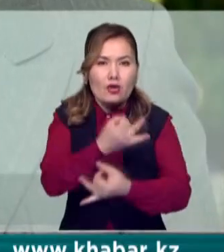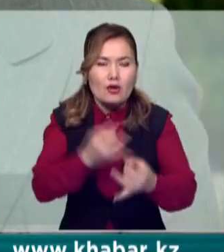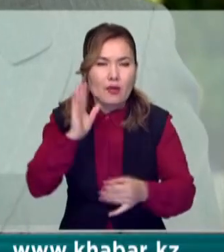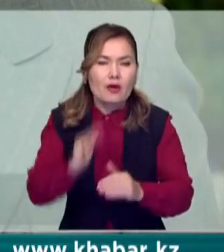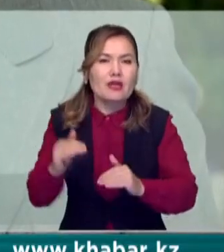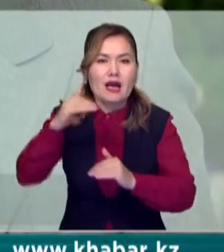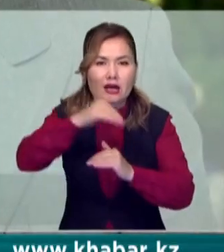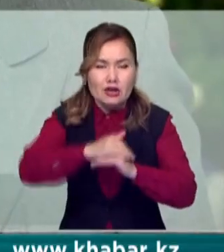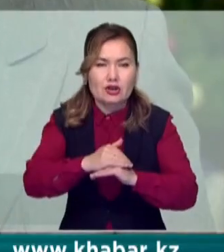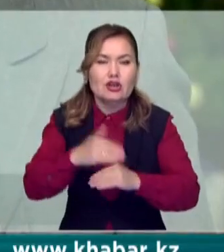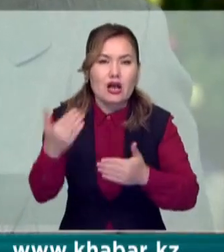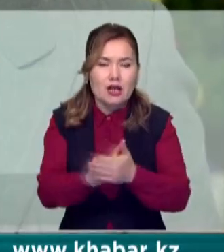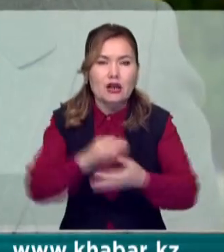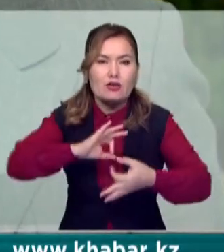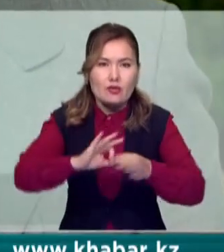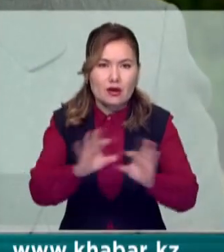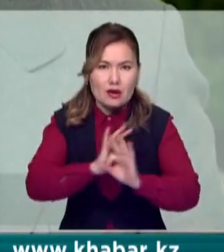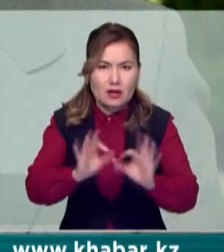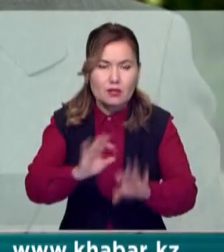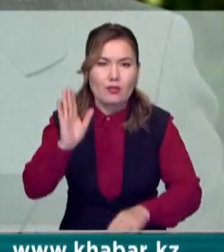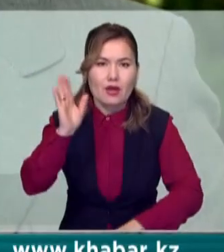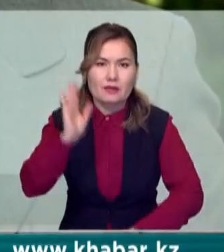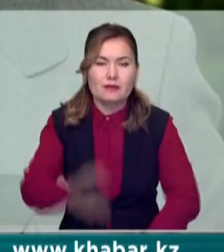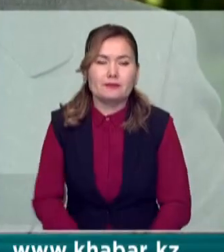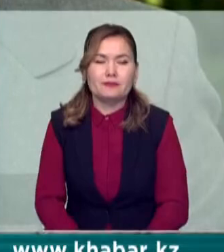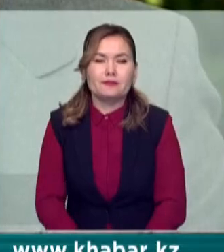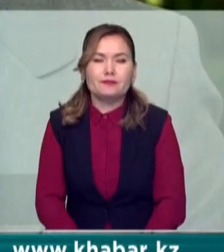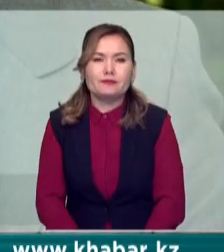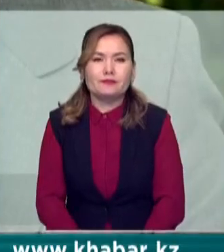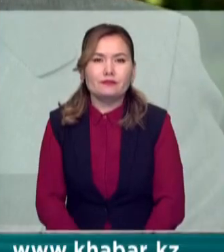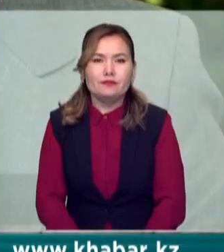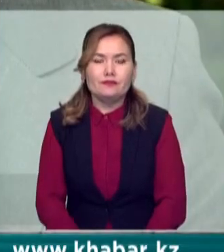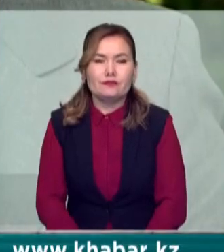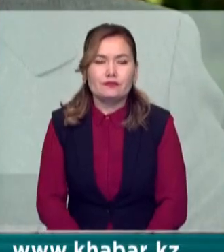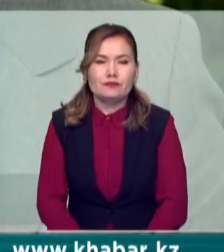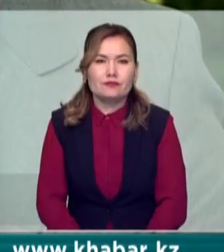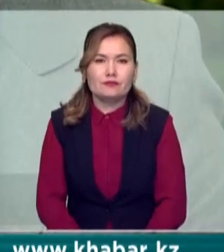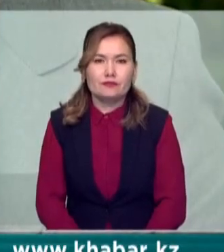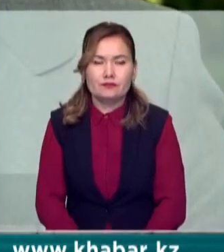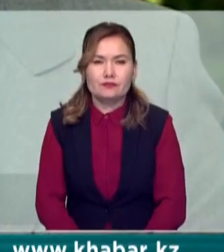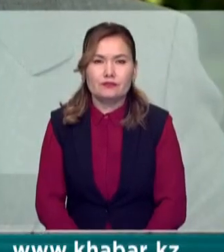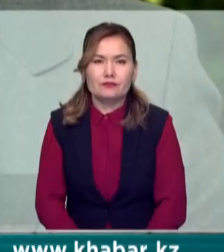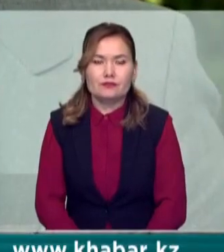жаңалықтарда баяндайтын боламын, азамат, әзірге осы. Рахмет, Индира. Қадірлі көрермен, бізбен байланысқа шыққан әріптесім Индира Жылқайдарова болатын.